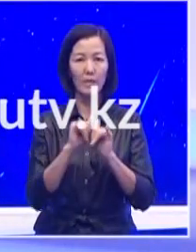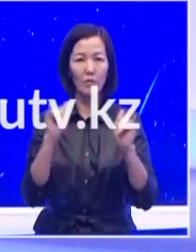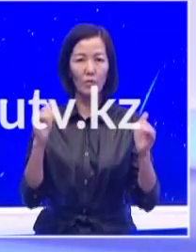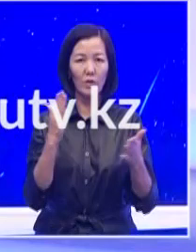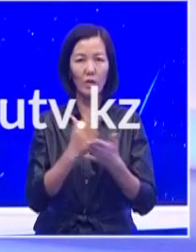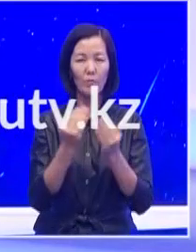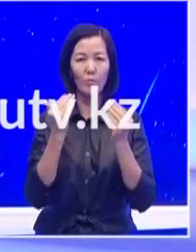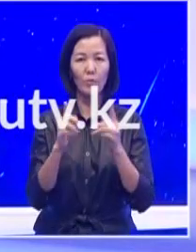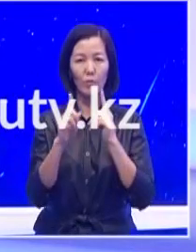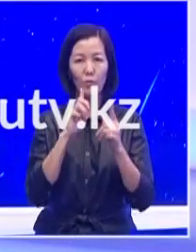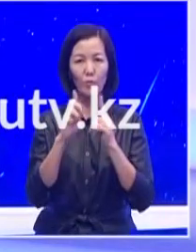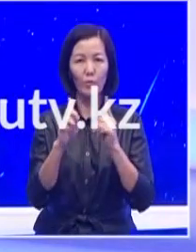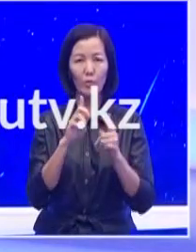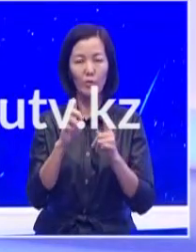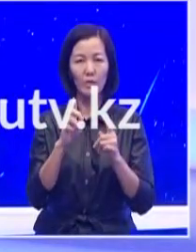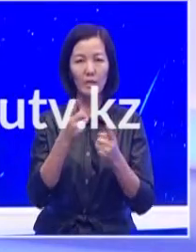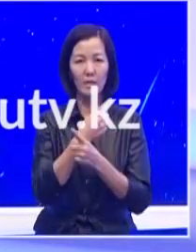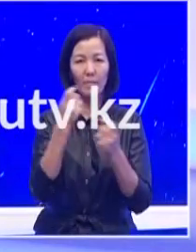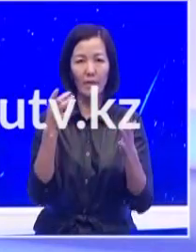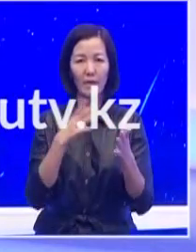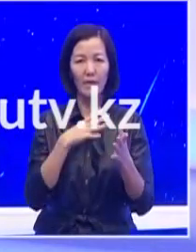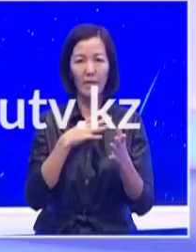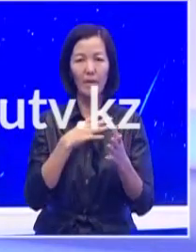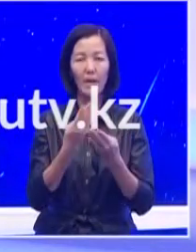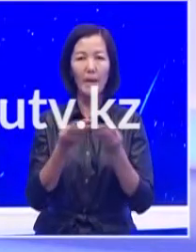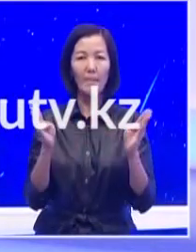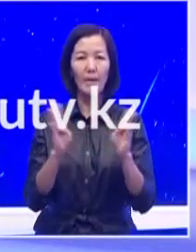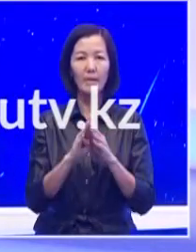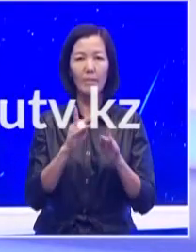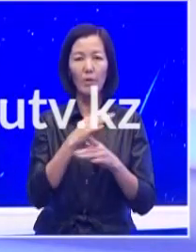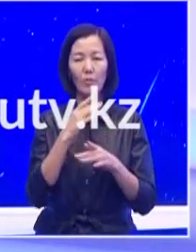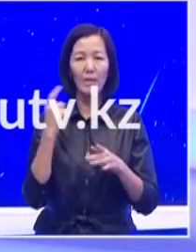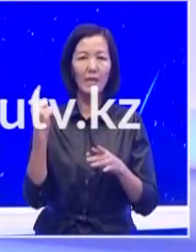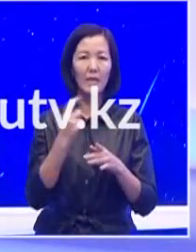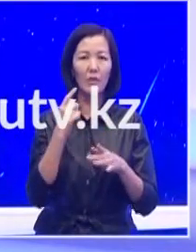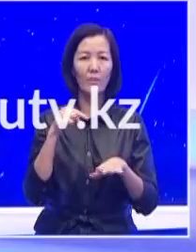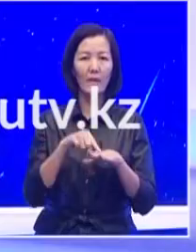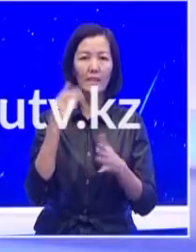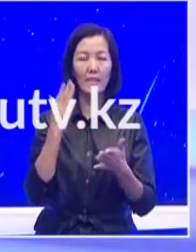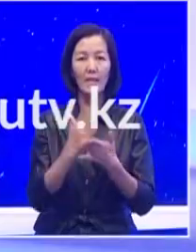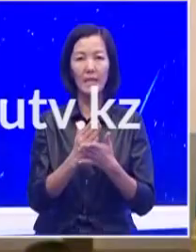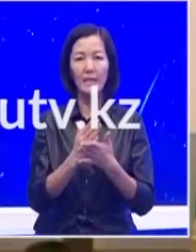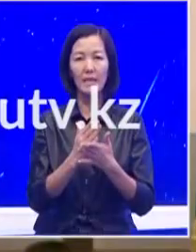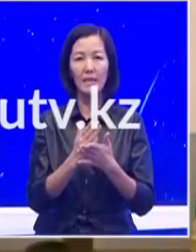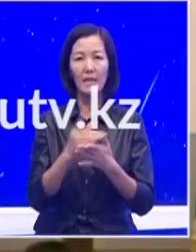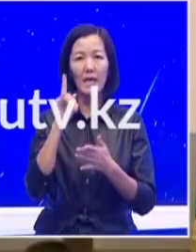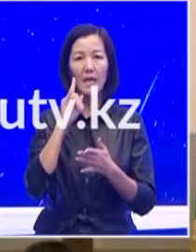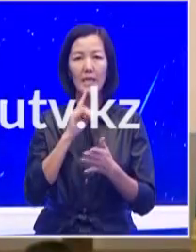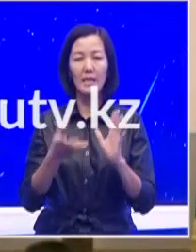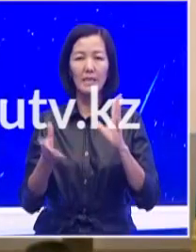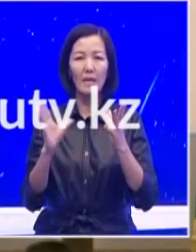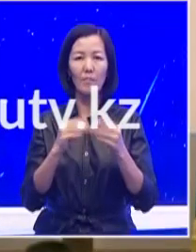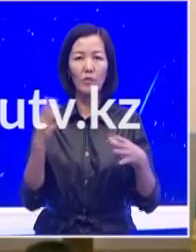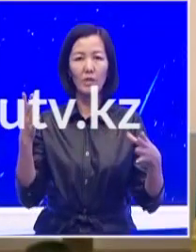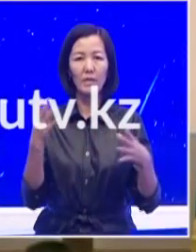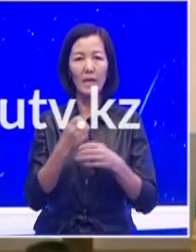жөнінде бүгінгі үкімет отырысында белгілі болды. Пандемия көптеген елдің экономикасына әсер етті. Соған байланысты ел аумағындағы дағдарысқа қарсы